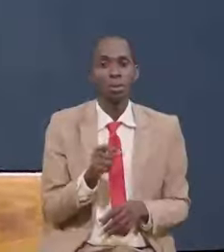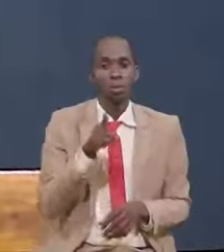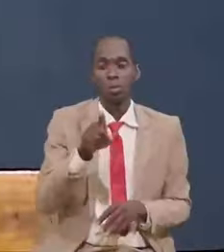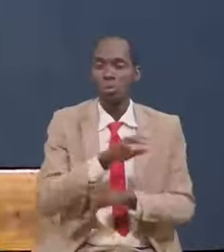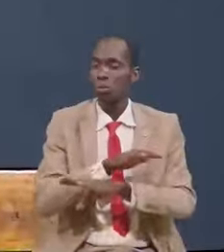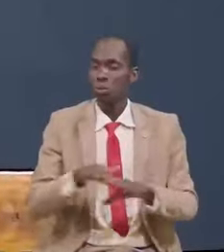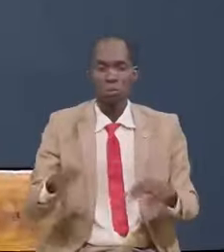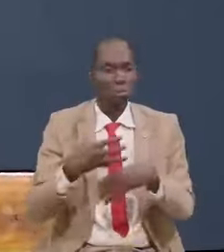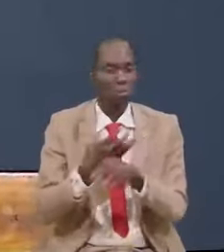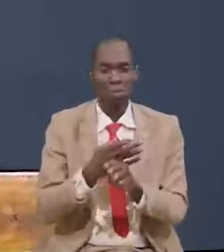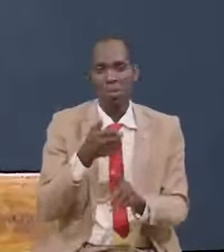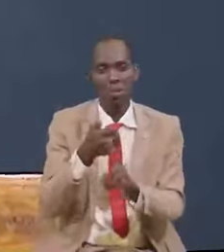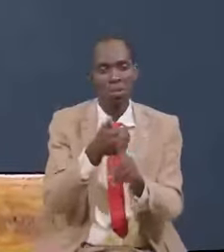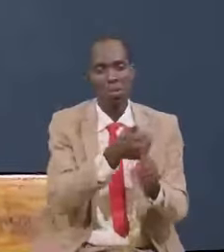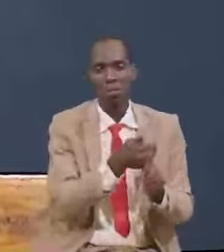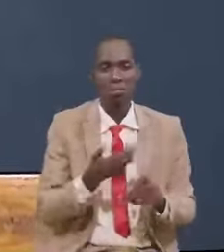toi-même.